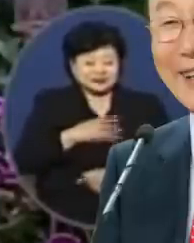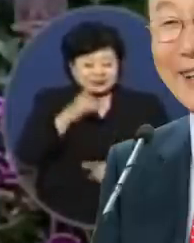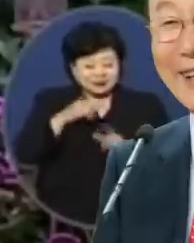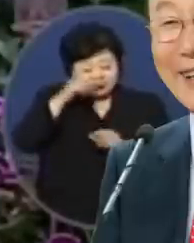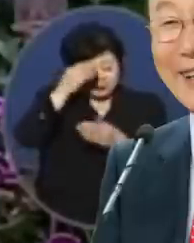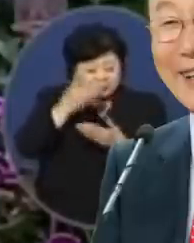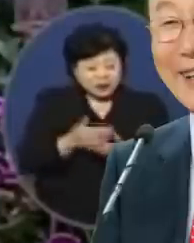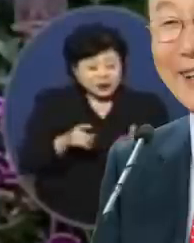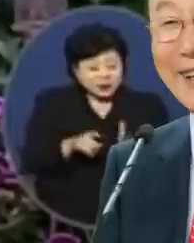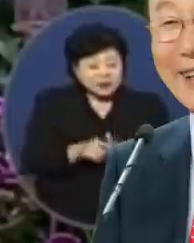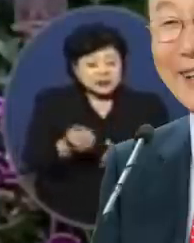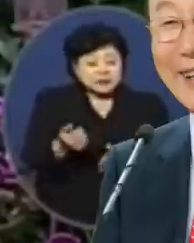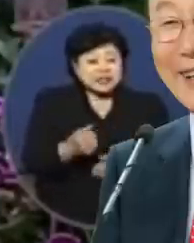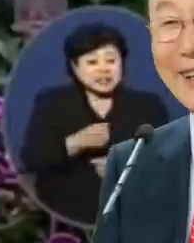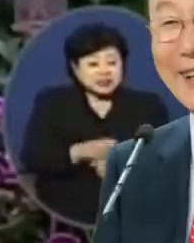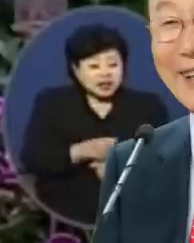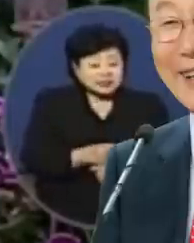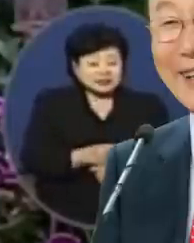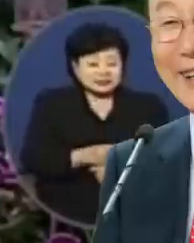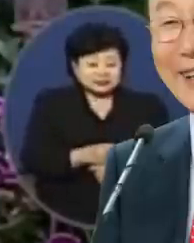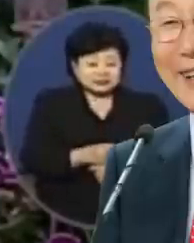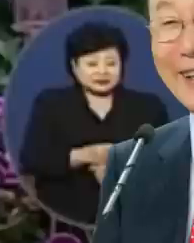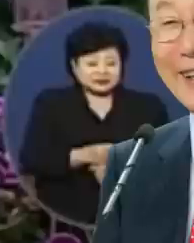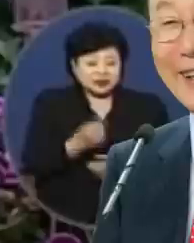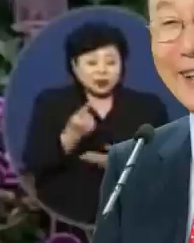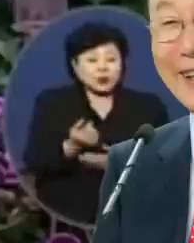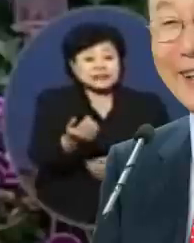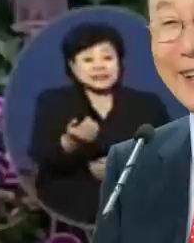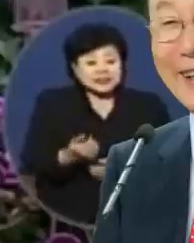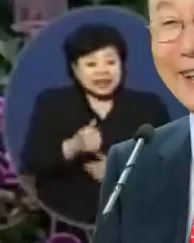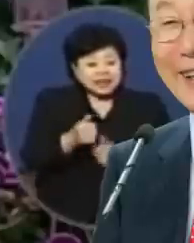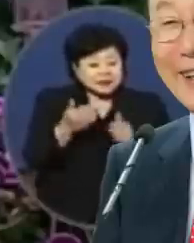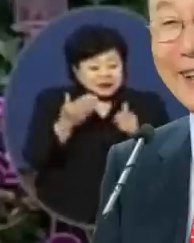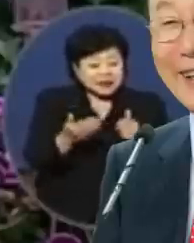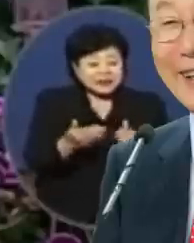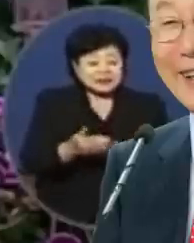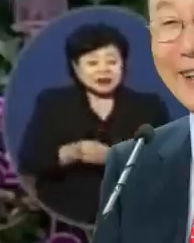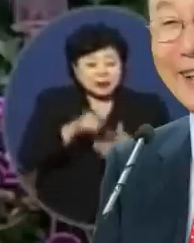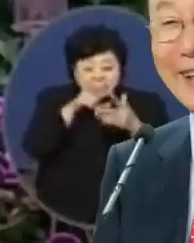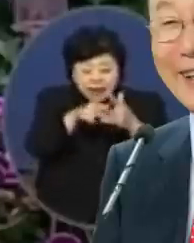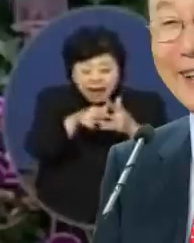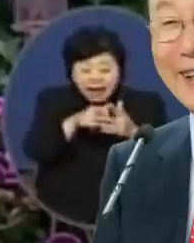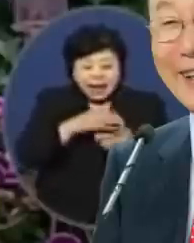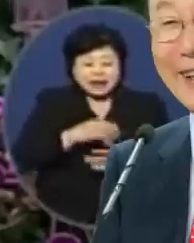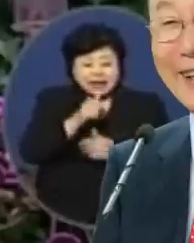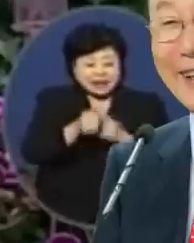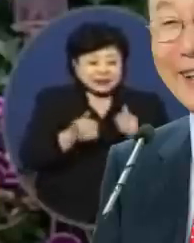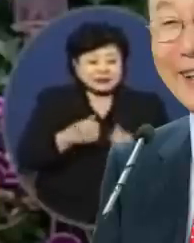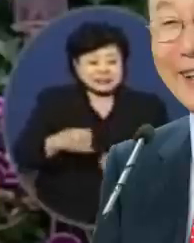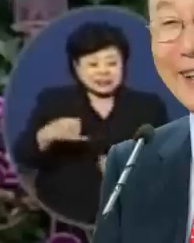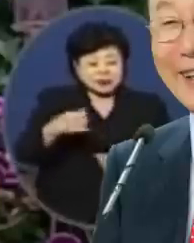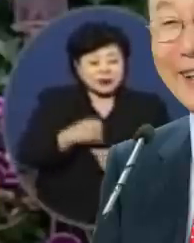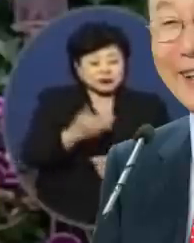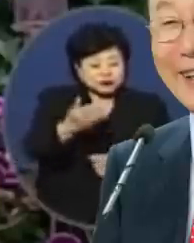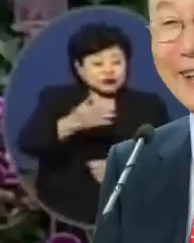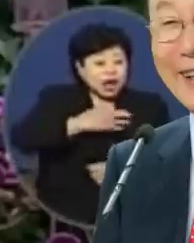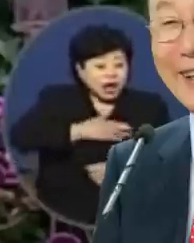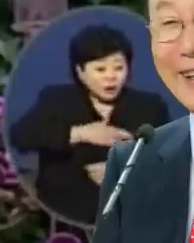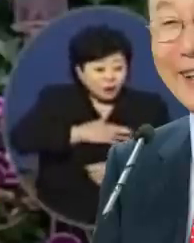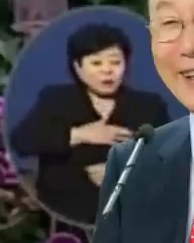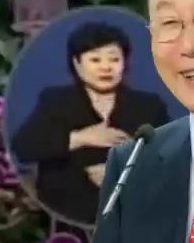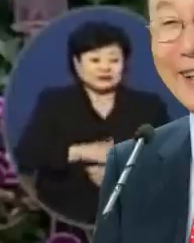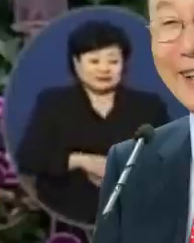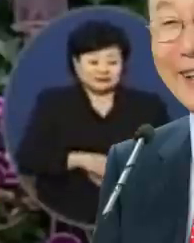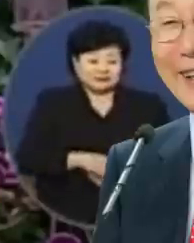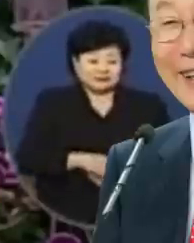하기 위하여 미리 정하셨으니 여러분도 여기 오시기 전에 하나님이 벌써 알았었죠. 하나님이 자녀로 만들 것을 알고